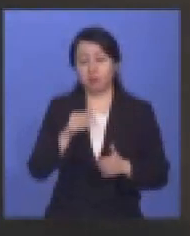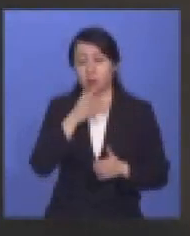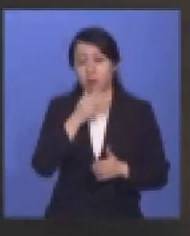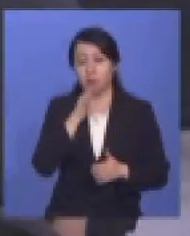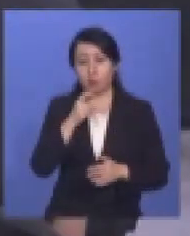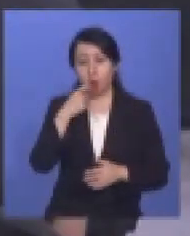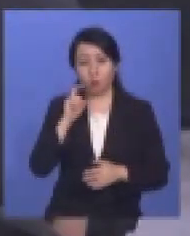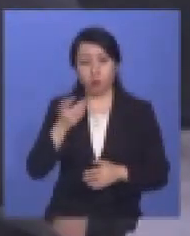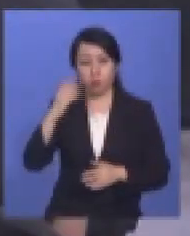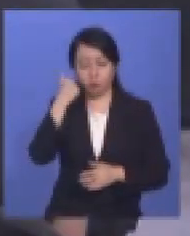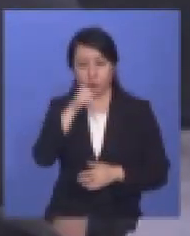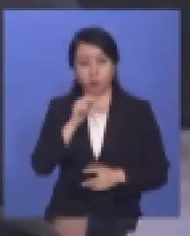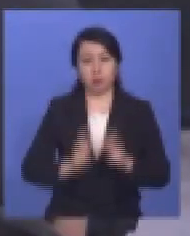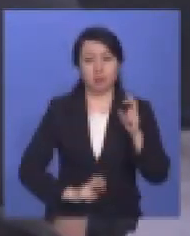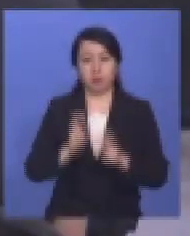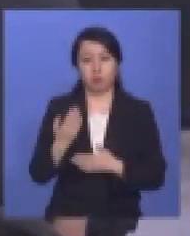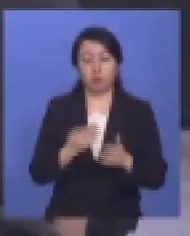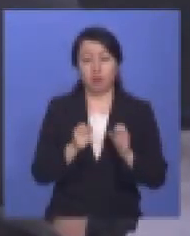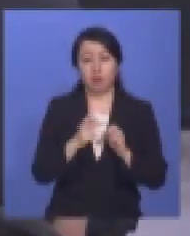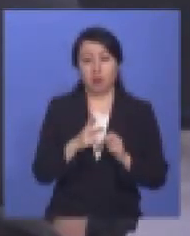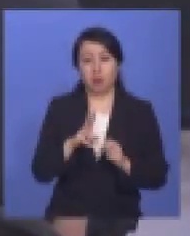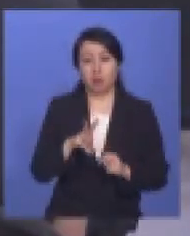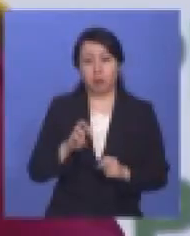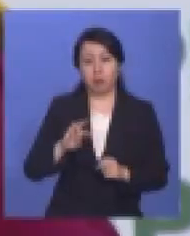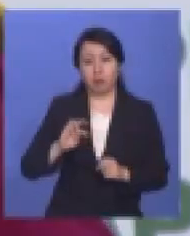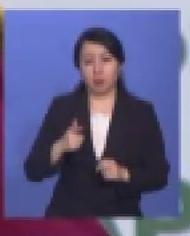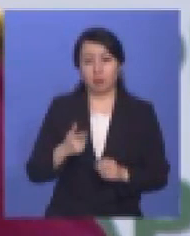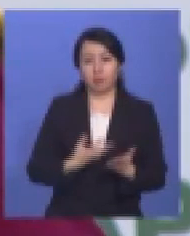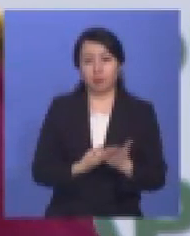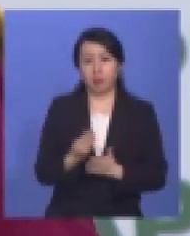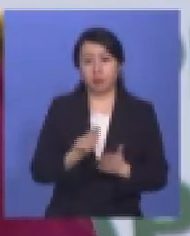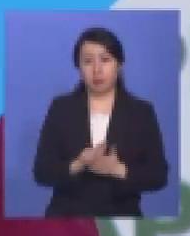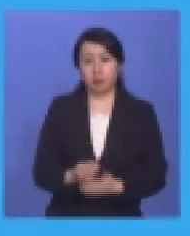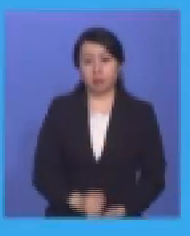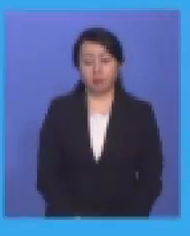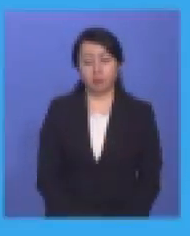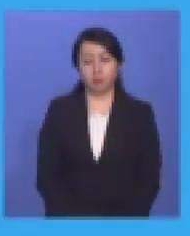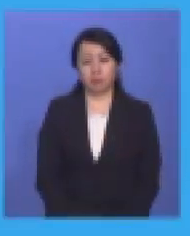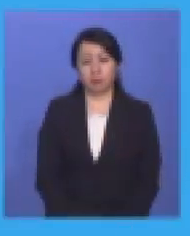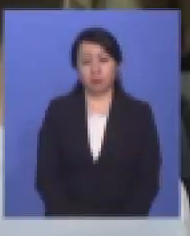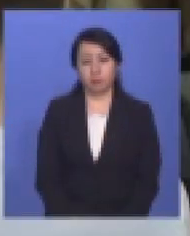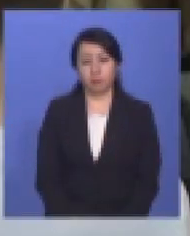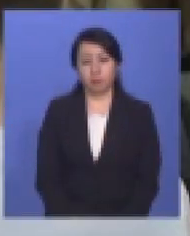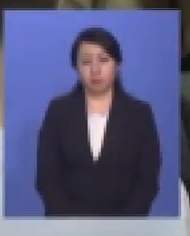в Украине. В прошлом году на завод привлечено 13 миллиардов тенге инвестиций.